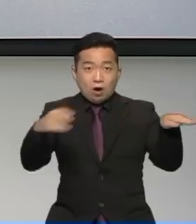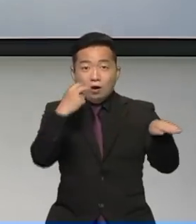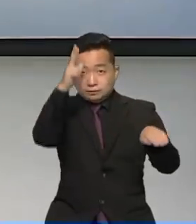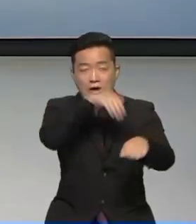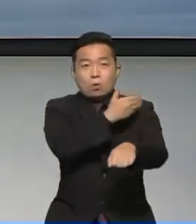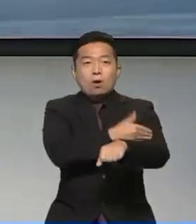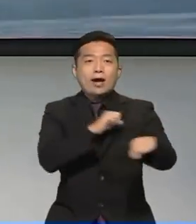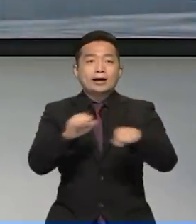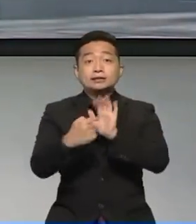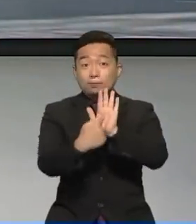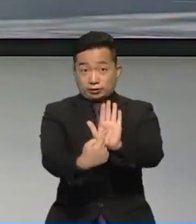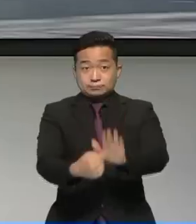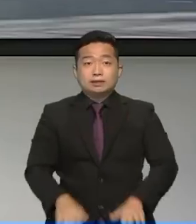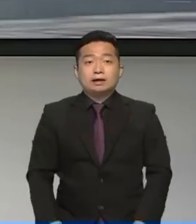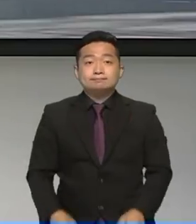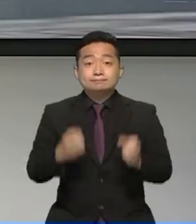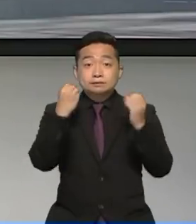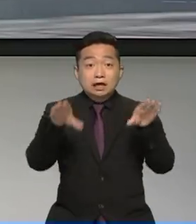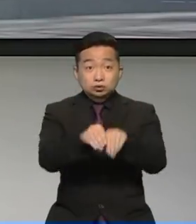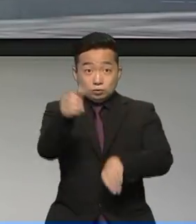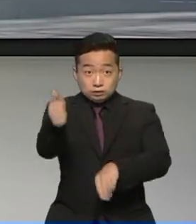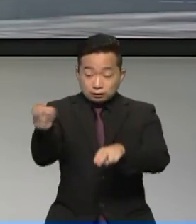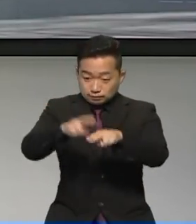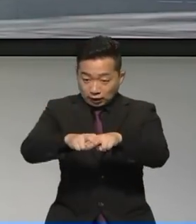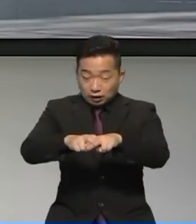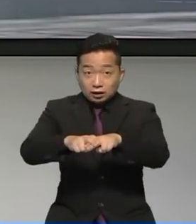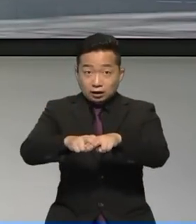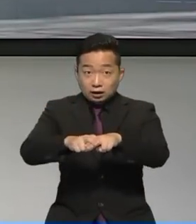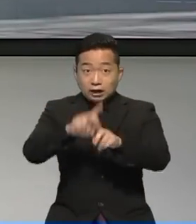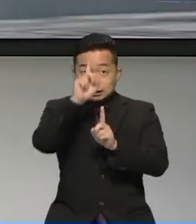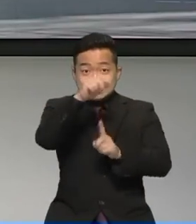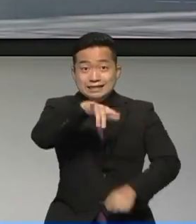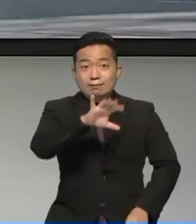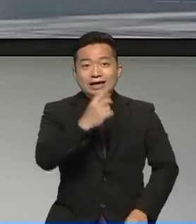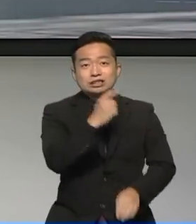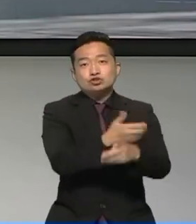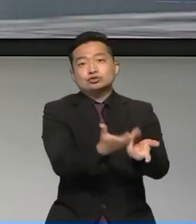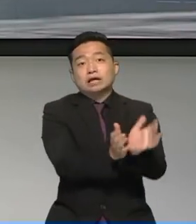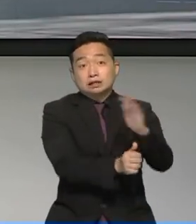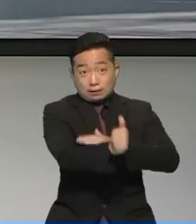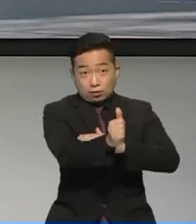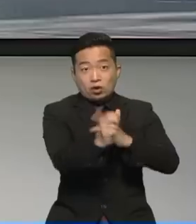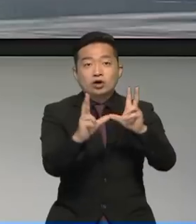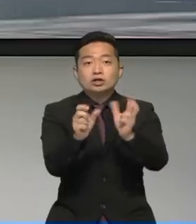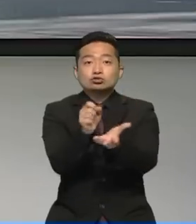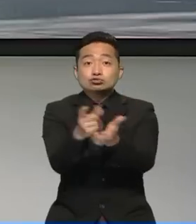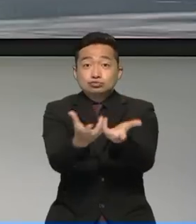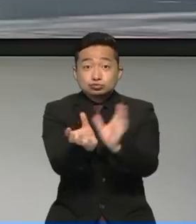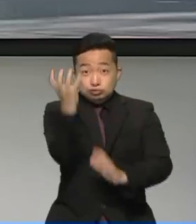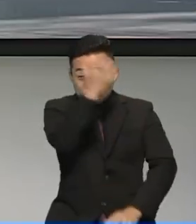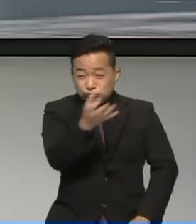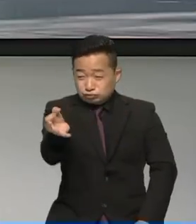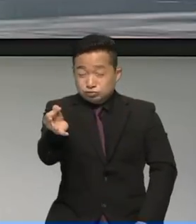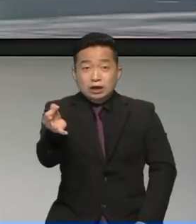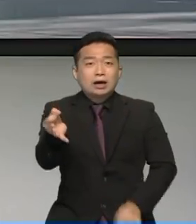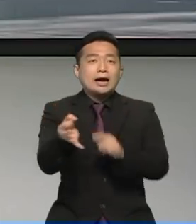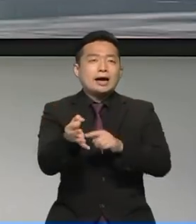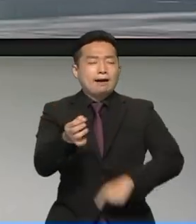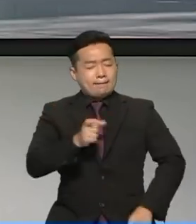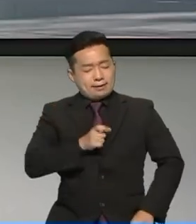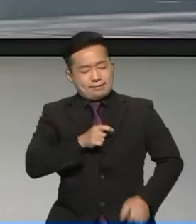강조했습니다. 그런데 이렇게 새 총장이 취임한 첫날 이재명 민주당 대표의 성남FC 후원금 의혹을 수사하는